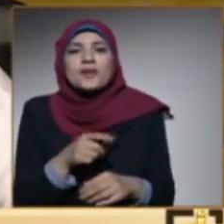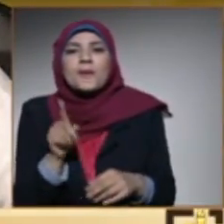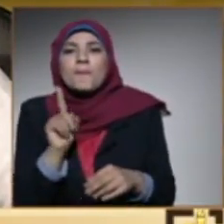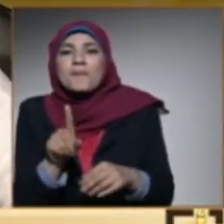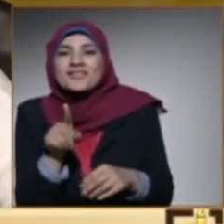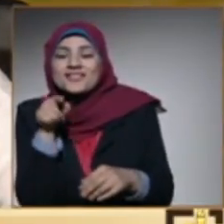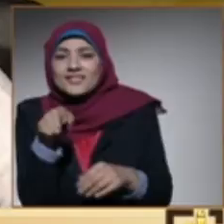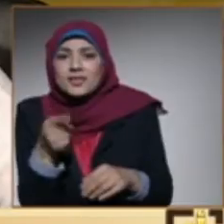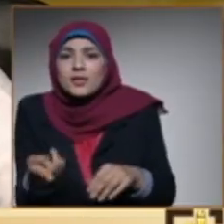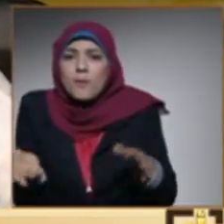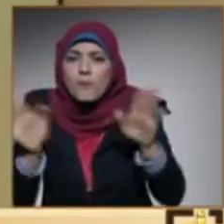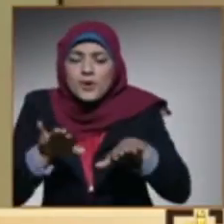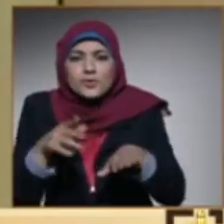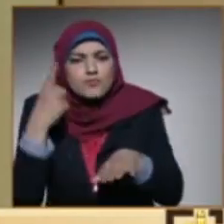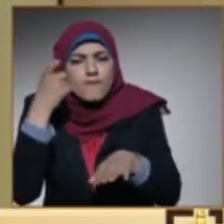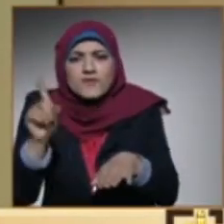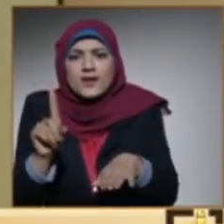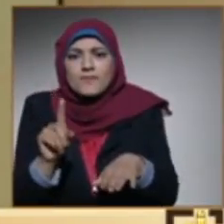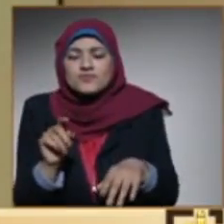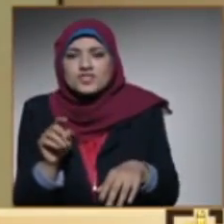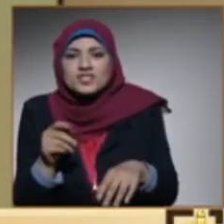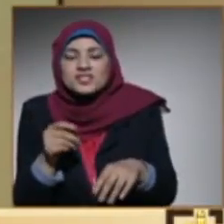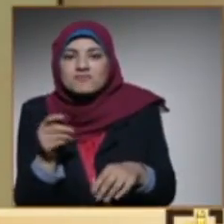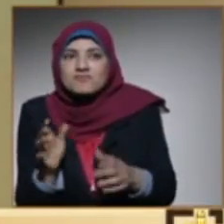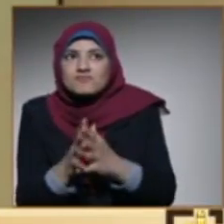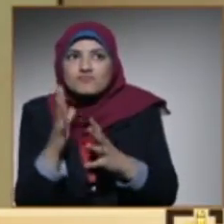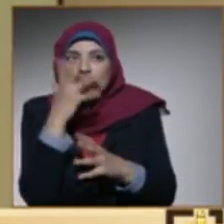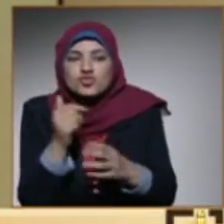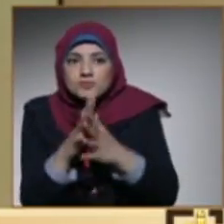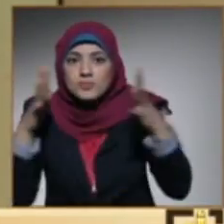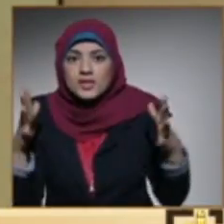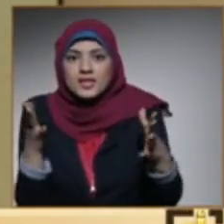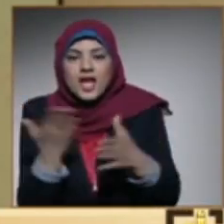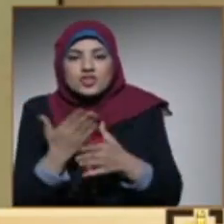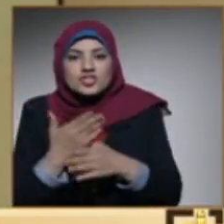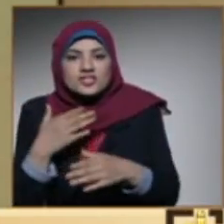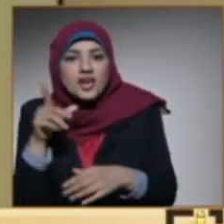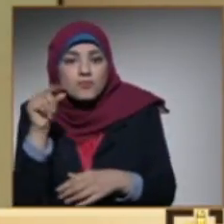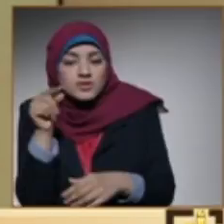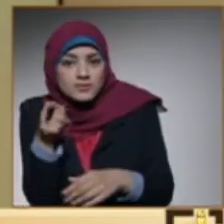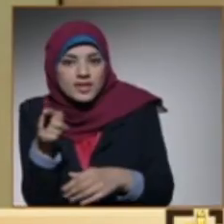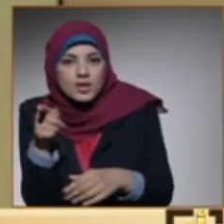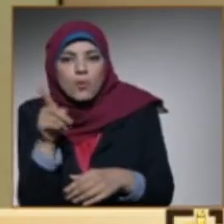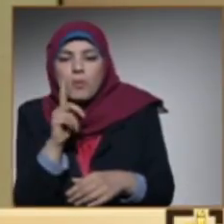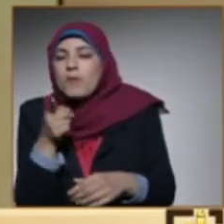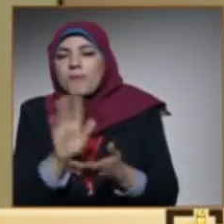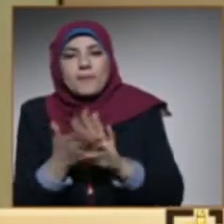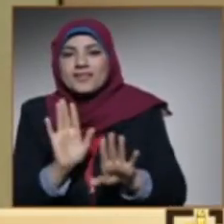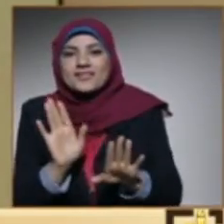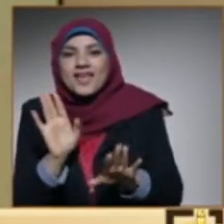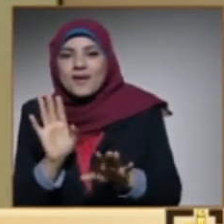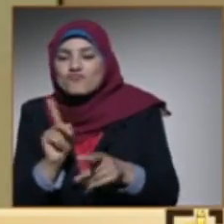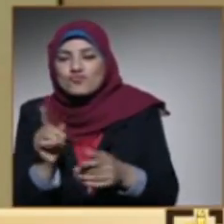انت برضو ما بتفهمش او بتستوعب بشكل كبير، لكن السبب في شطارتك او نجاحك ده هي ماما. يعني انت